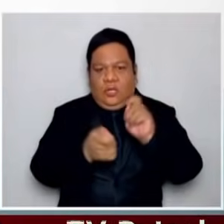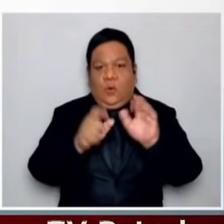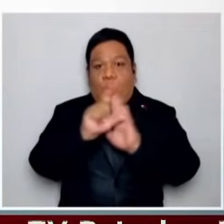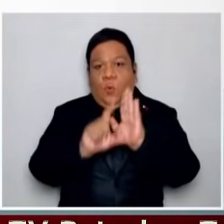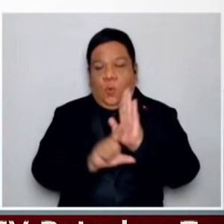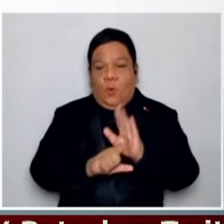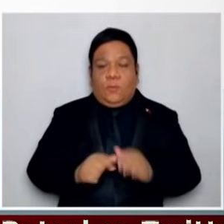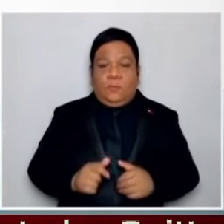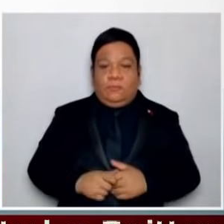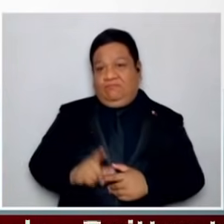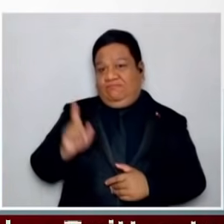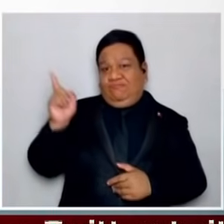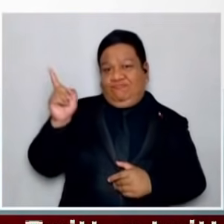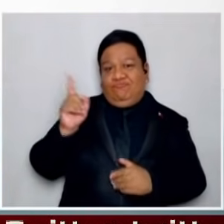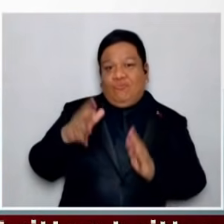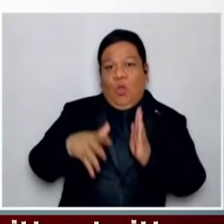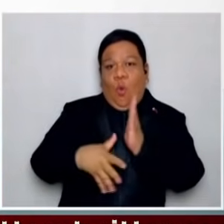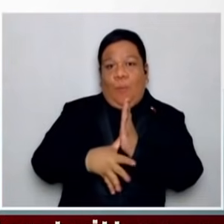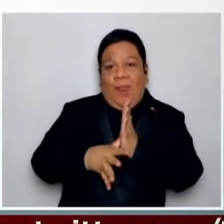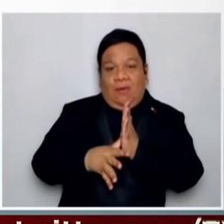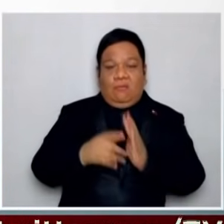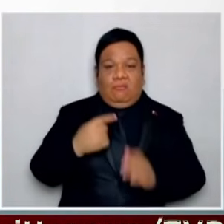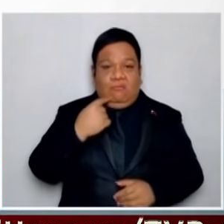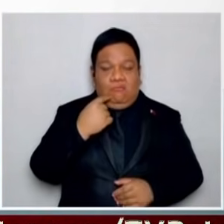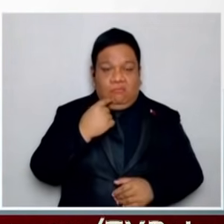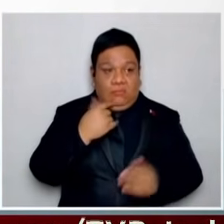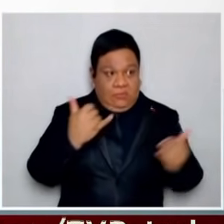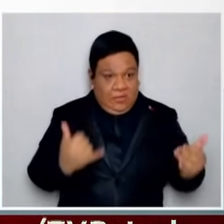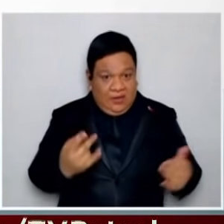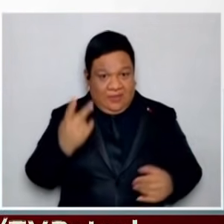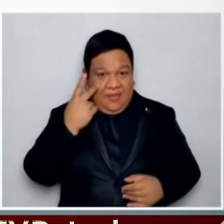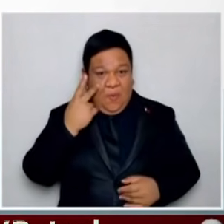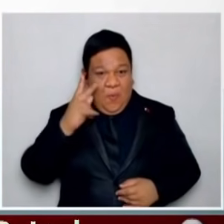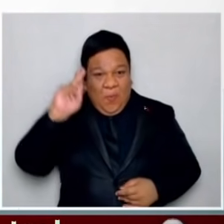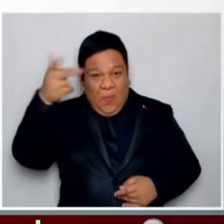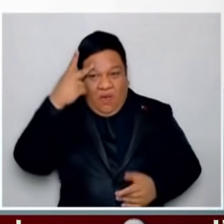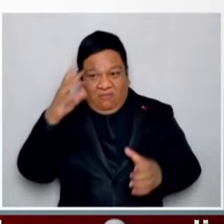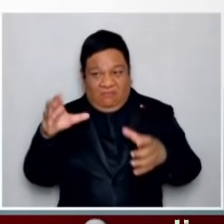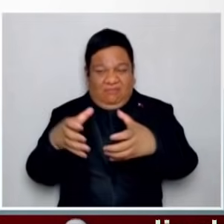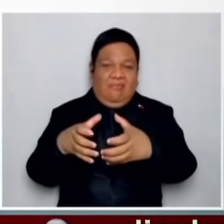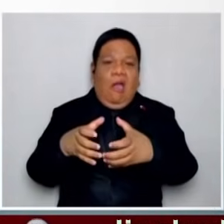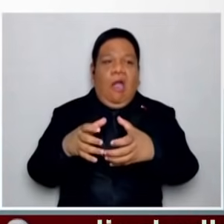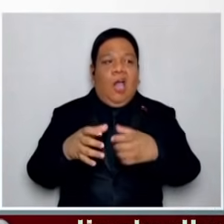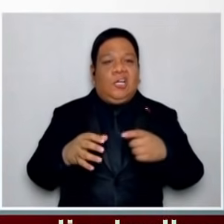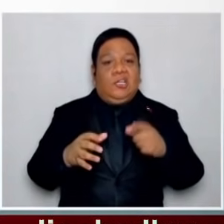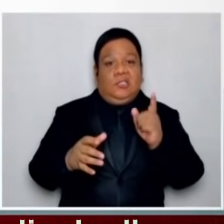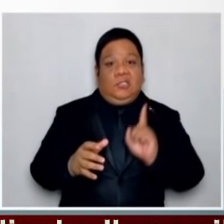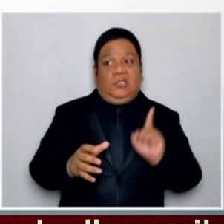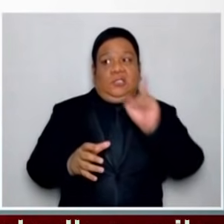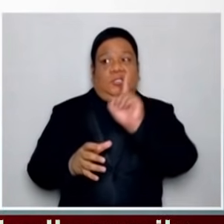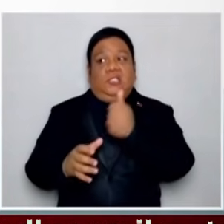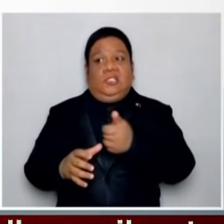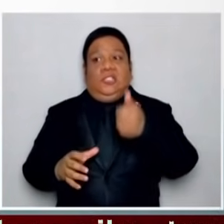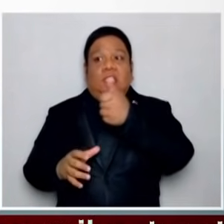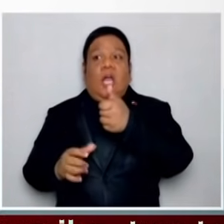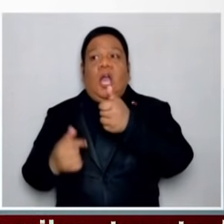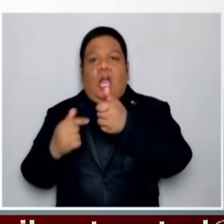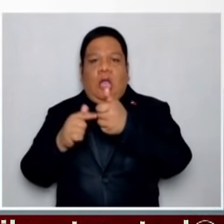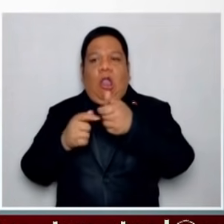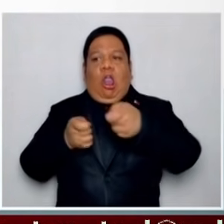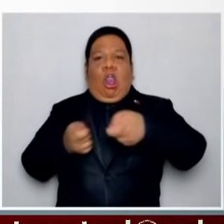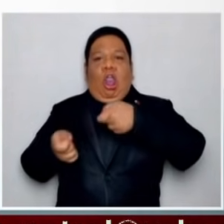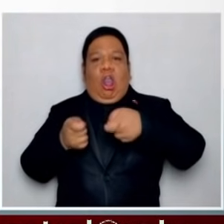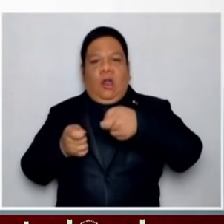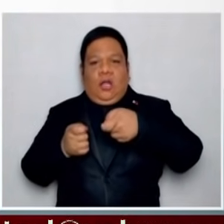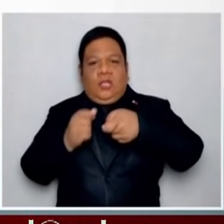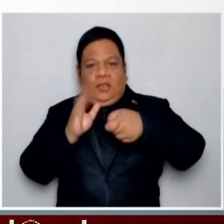that now political parties are in fact at the whim of individual candidates as they jump from political party to political party.